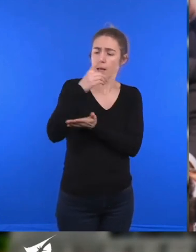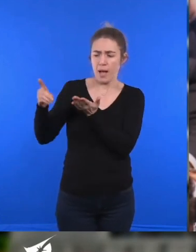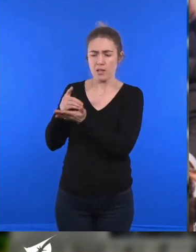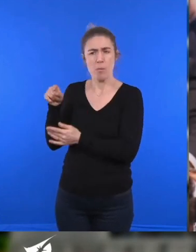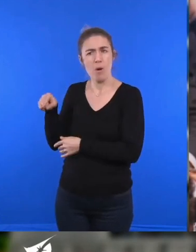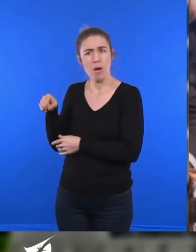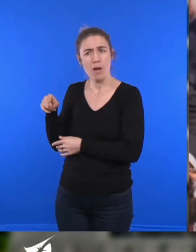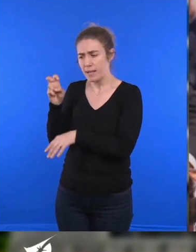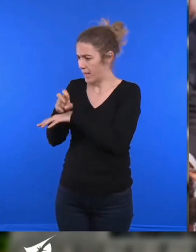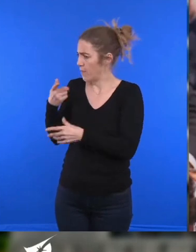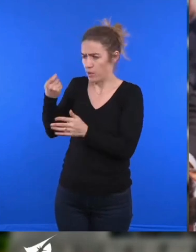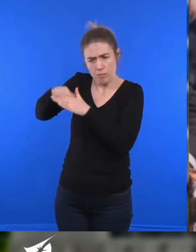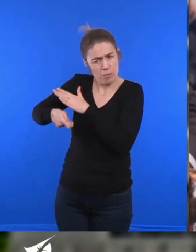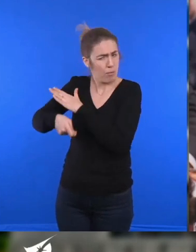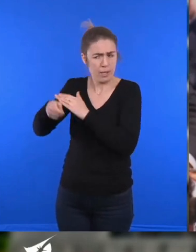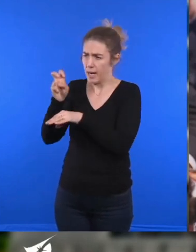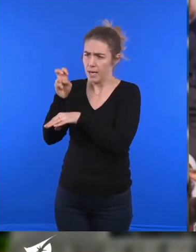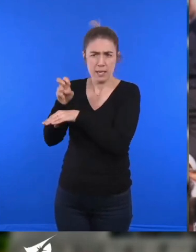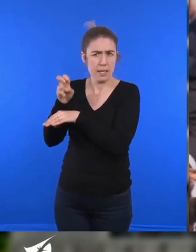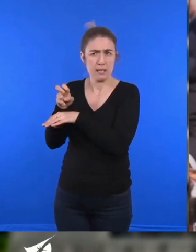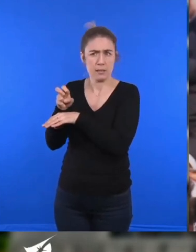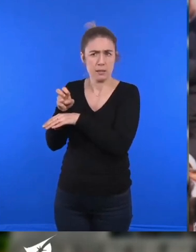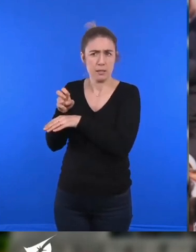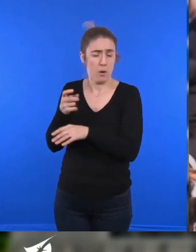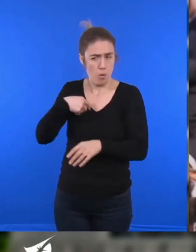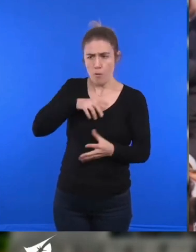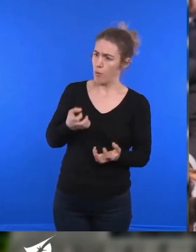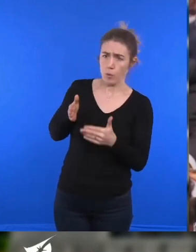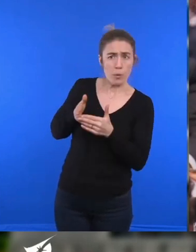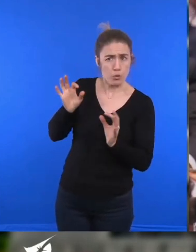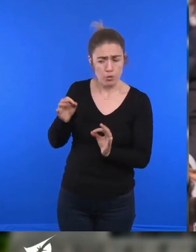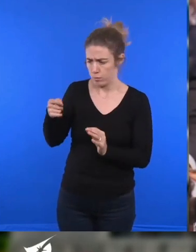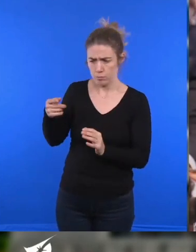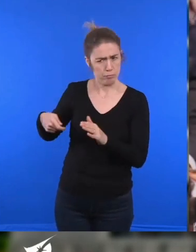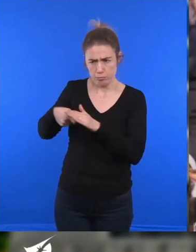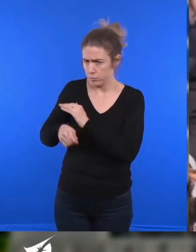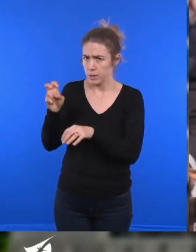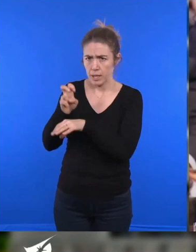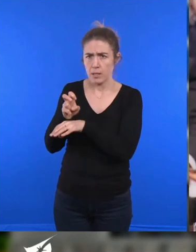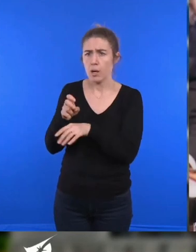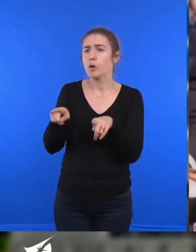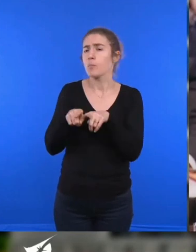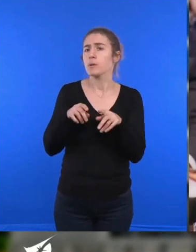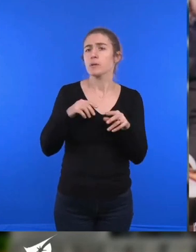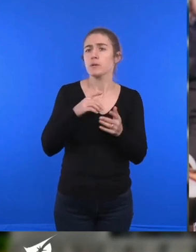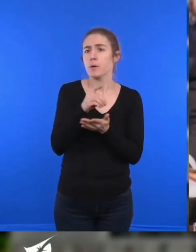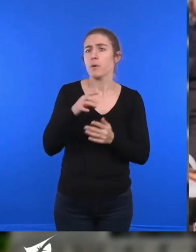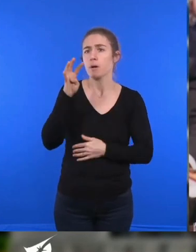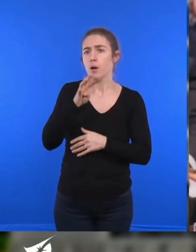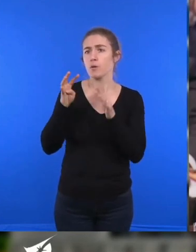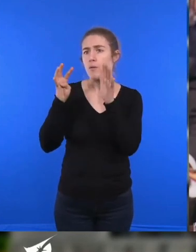au financement d'un certain nombre de structures, comme nous le demandons, et comme nous le demandons au département du Maine-et-Loire pour ce qui